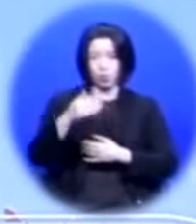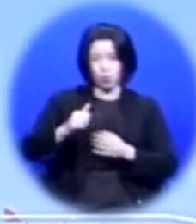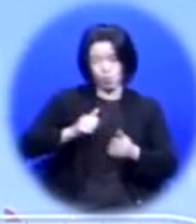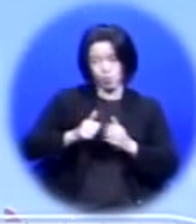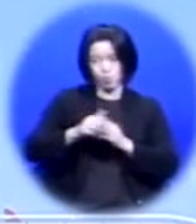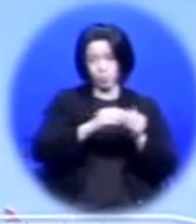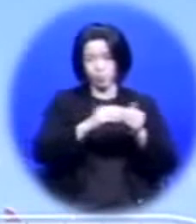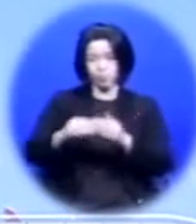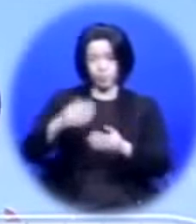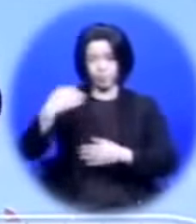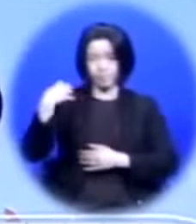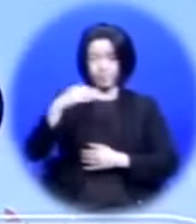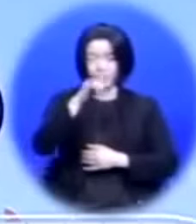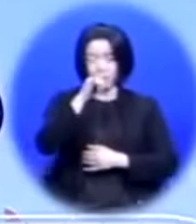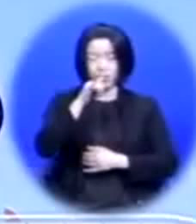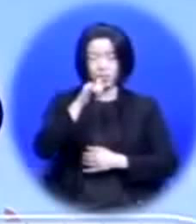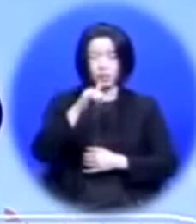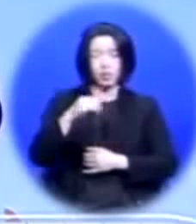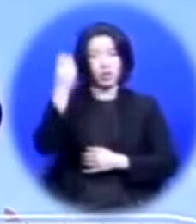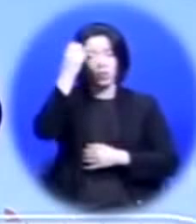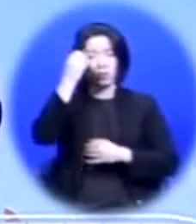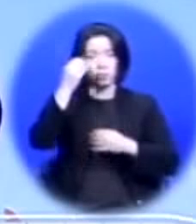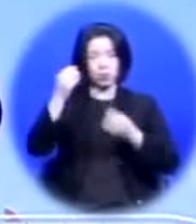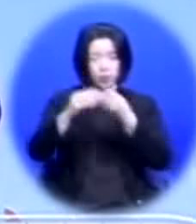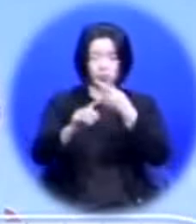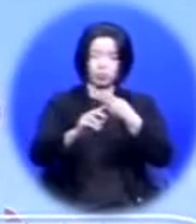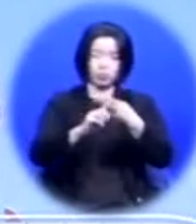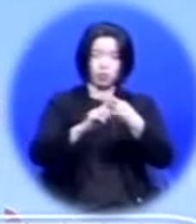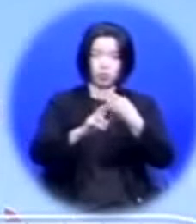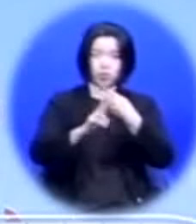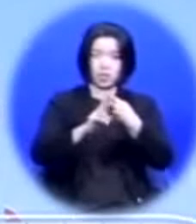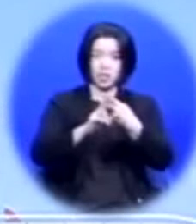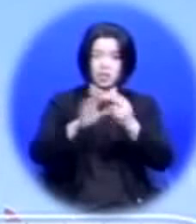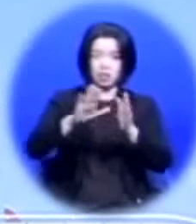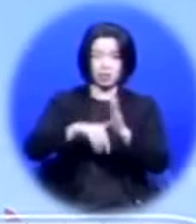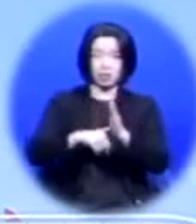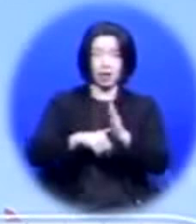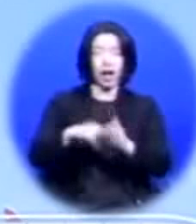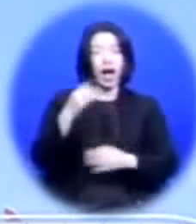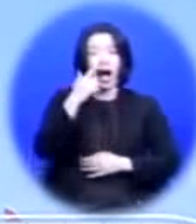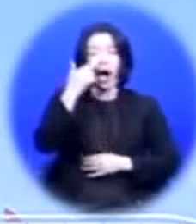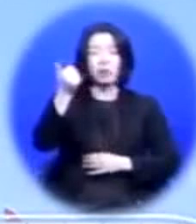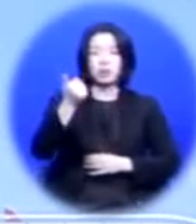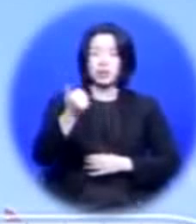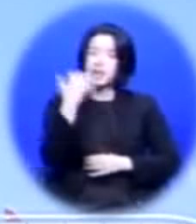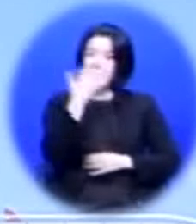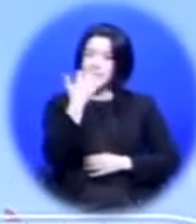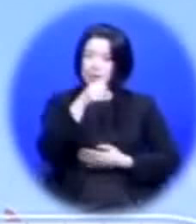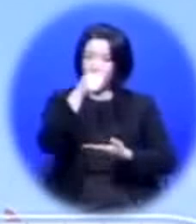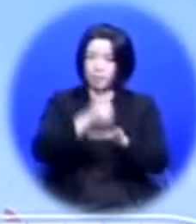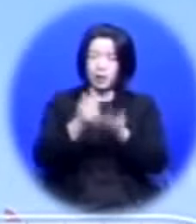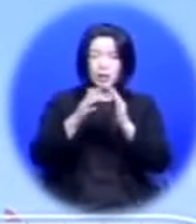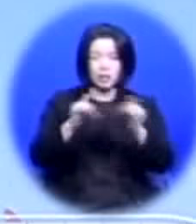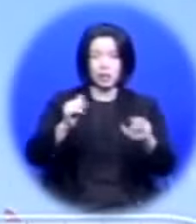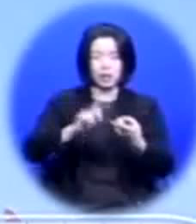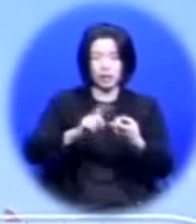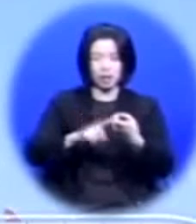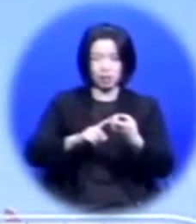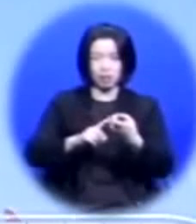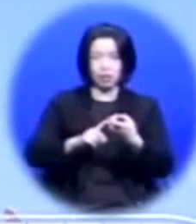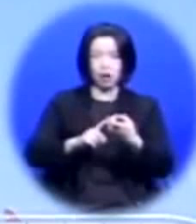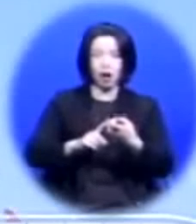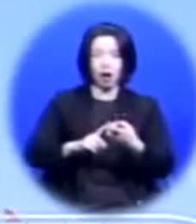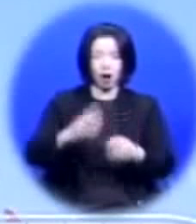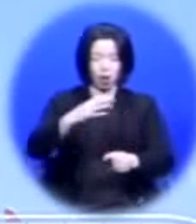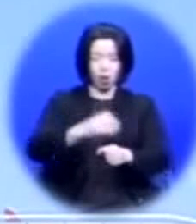아이 중학교 2학년 때 아버지가 성범죄자라는이 사실은